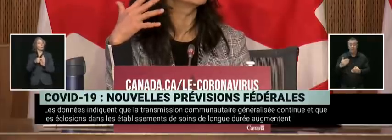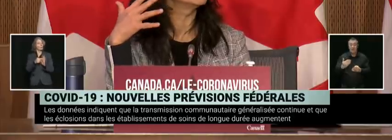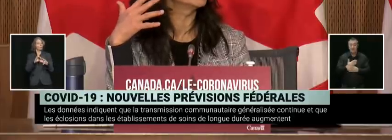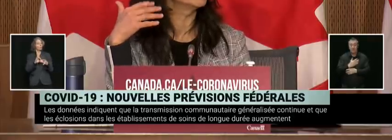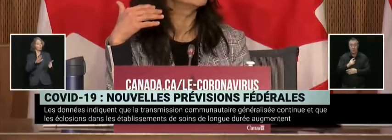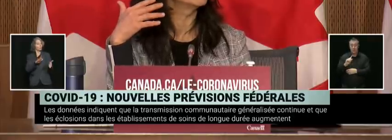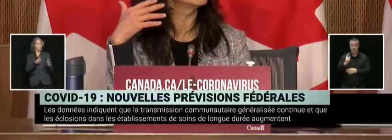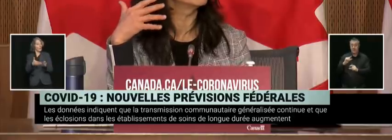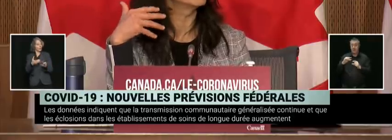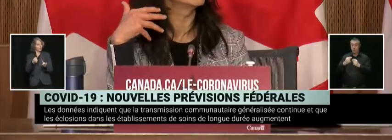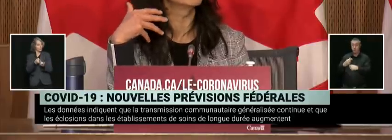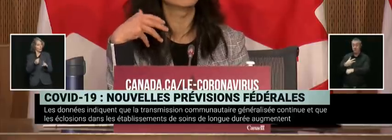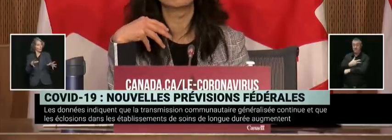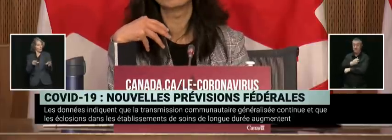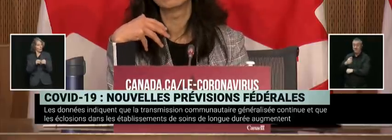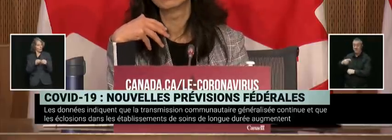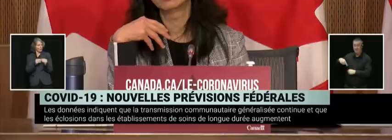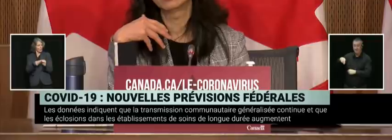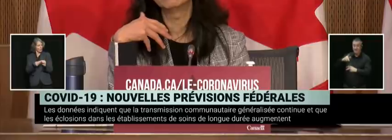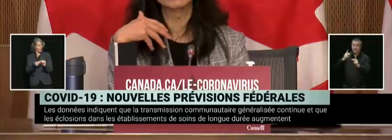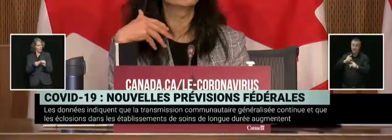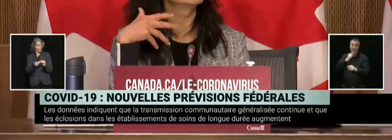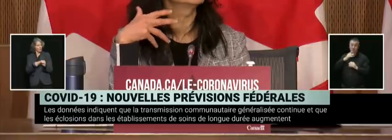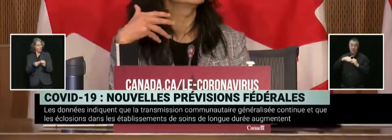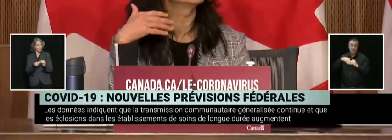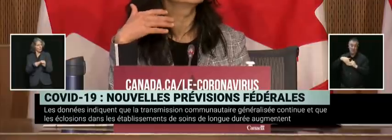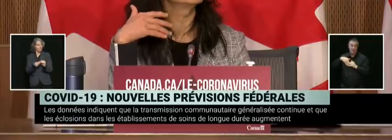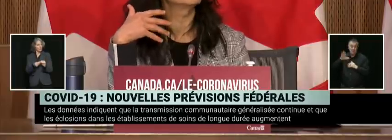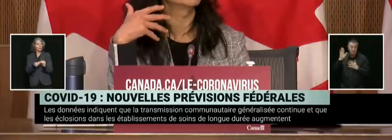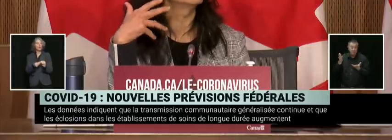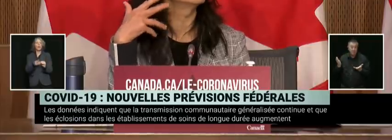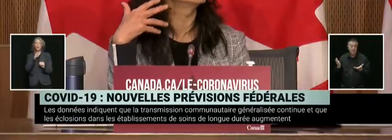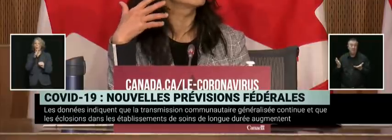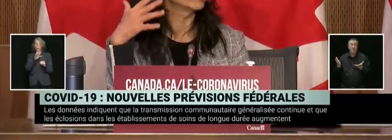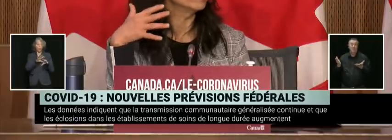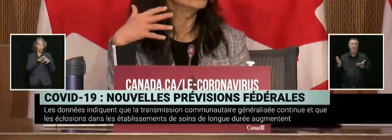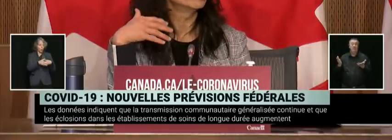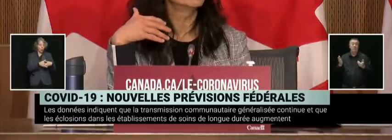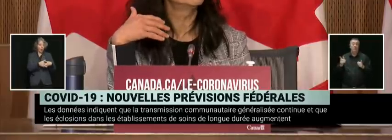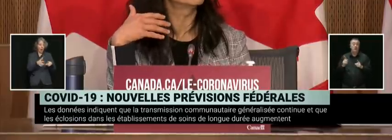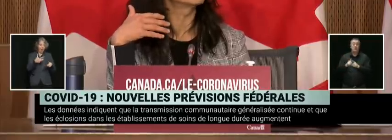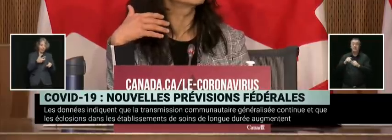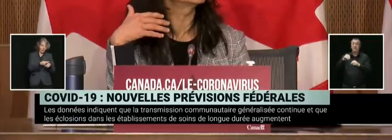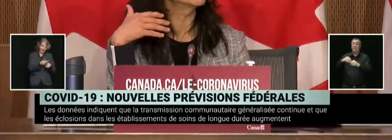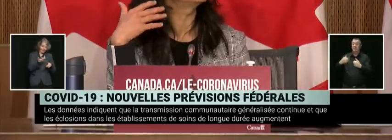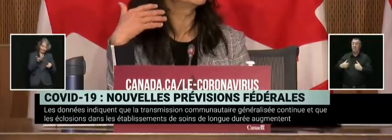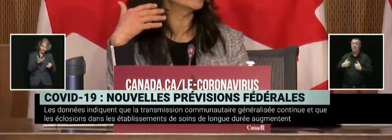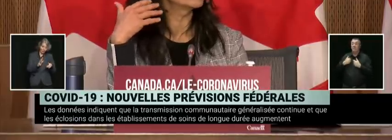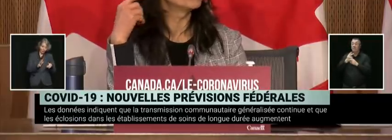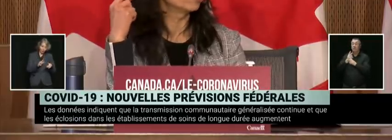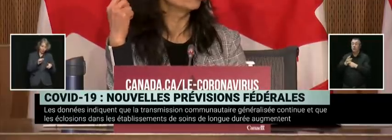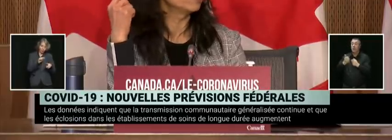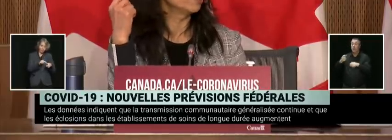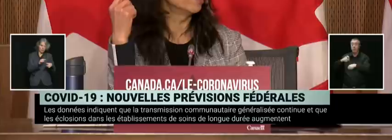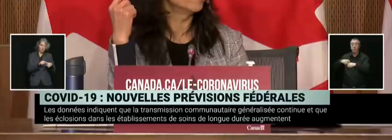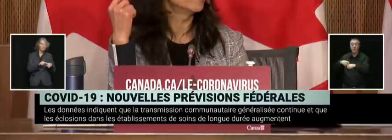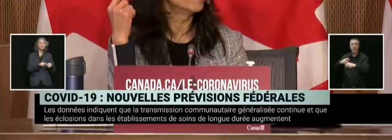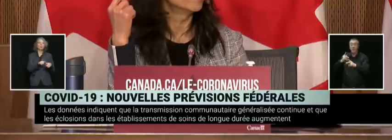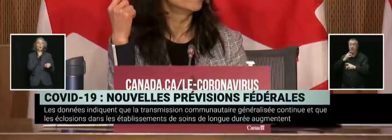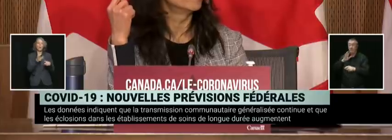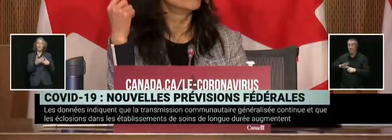personnes âgées, les personnes dans les maisons de soins de longue durée. Donc, c'est peut-être le